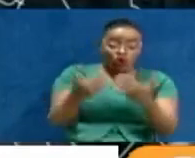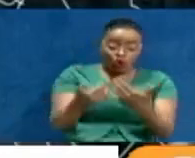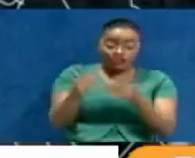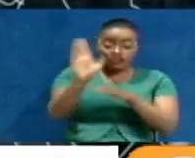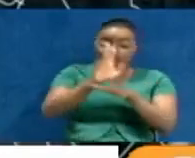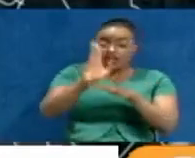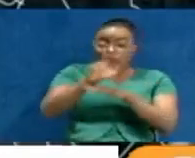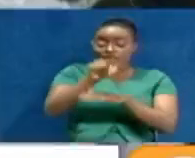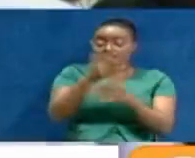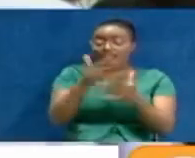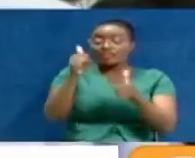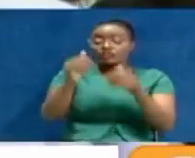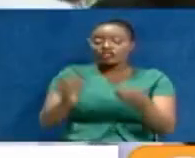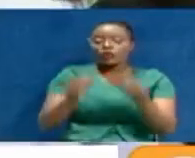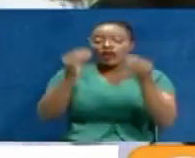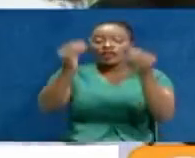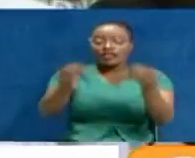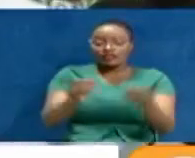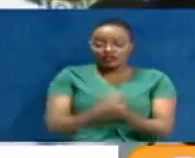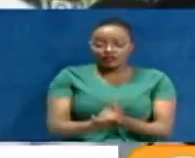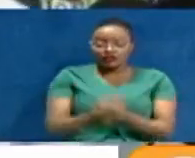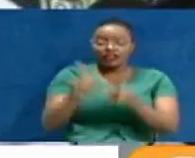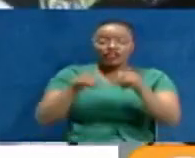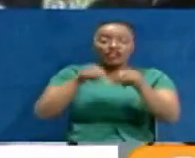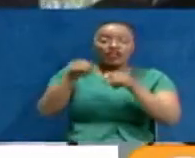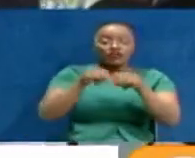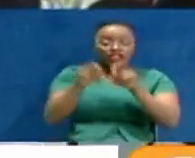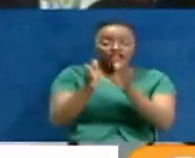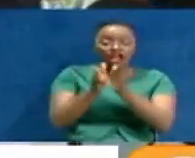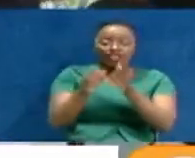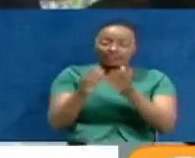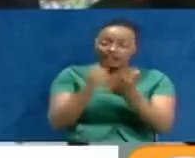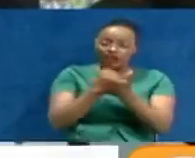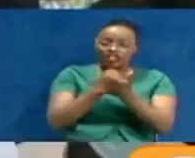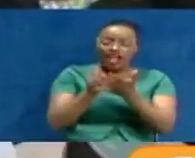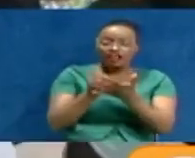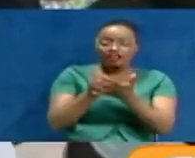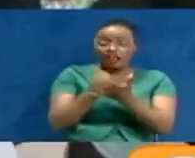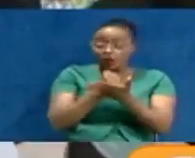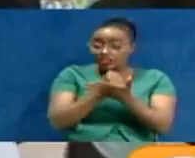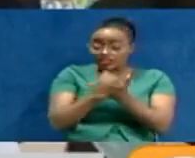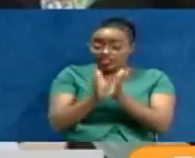hata kutumia vitu hivyo. The controller and auditor general released a report